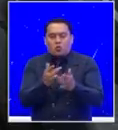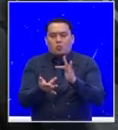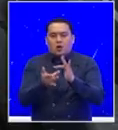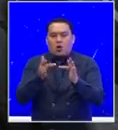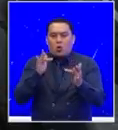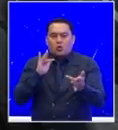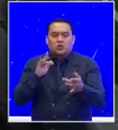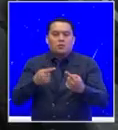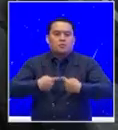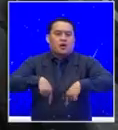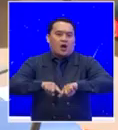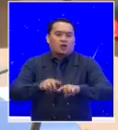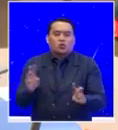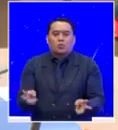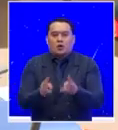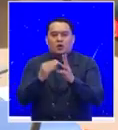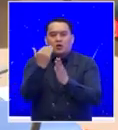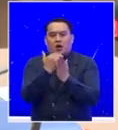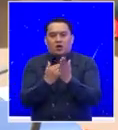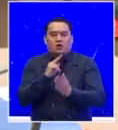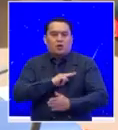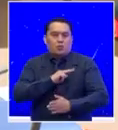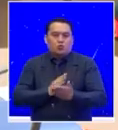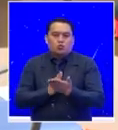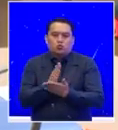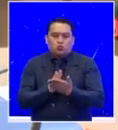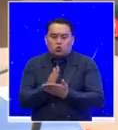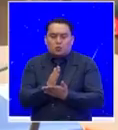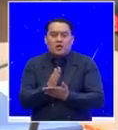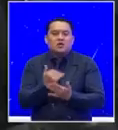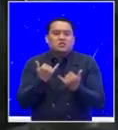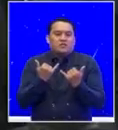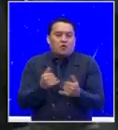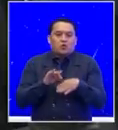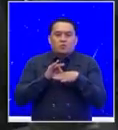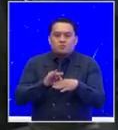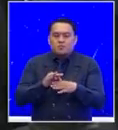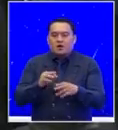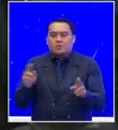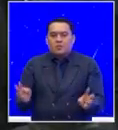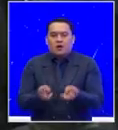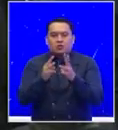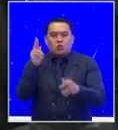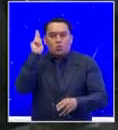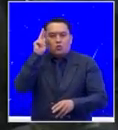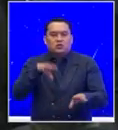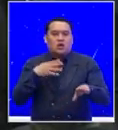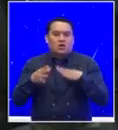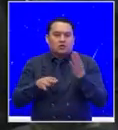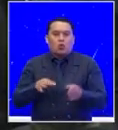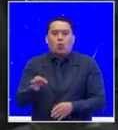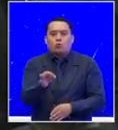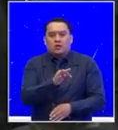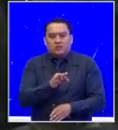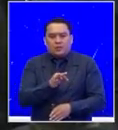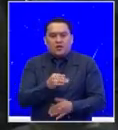действия пожарных подразделений и алгоритм работы всех служб. Именно таким образом сейчас проводятся пожарно-тактические учения с районами области, во